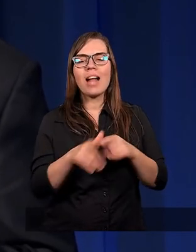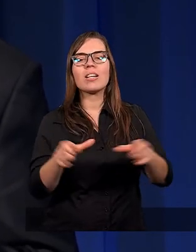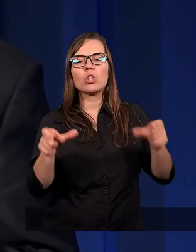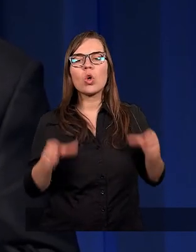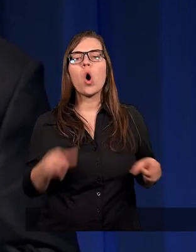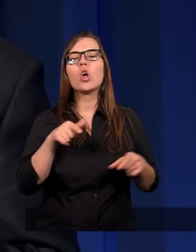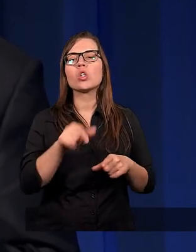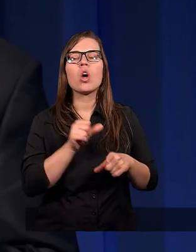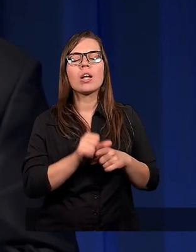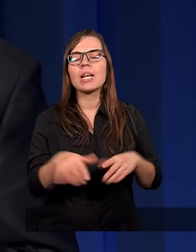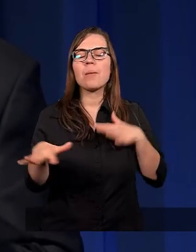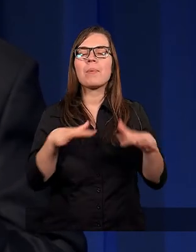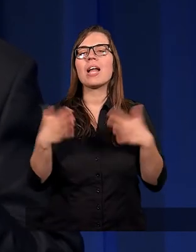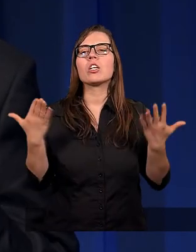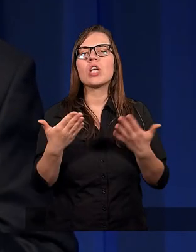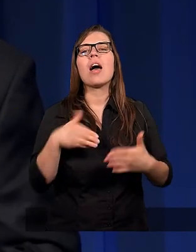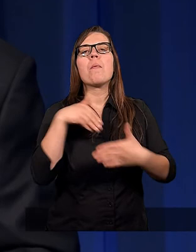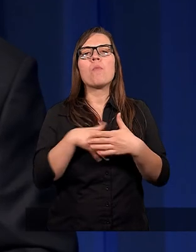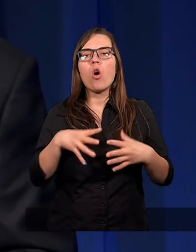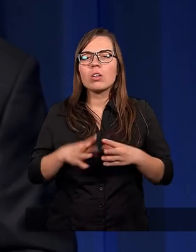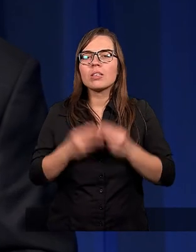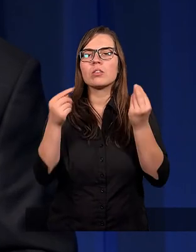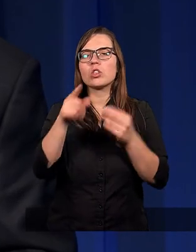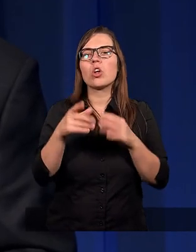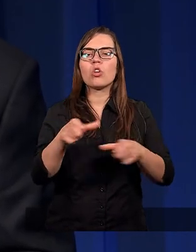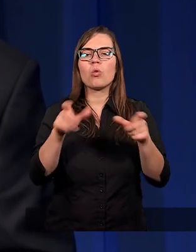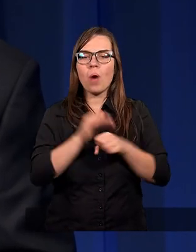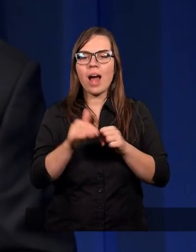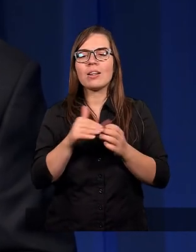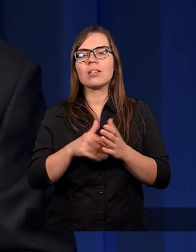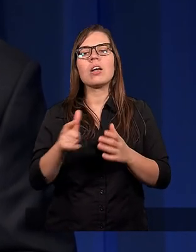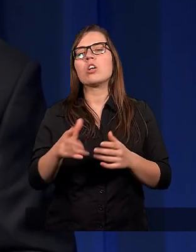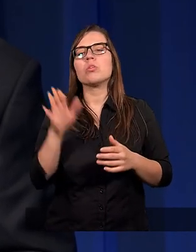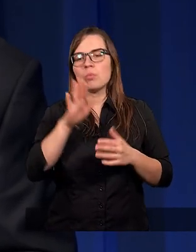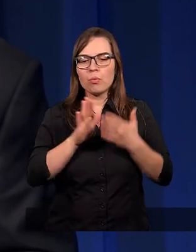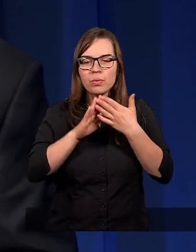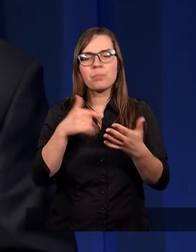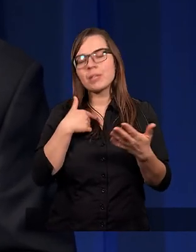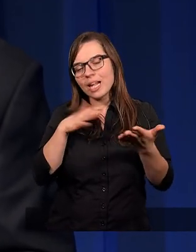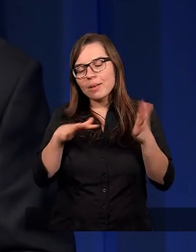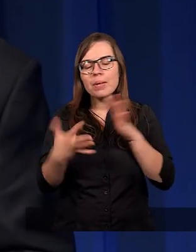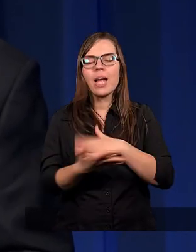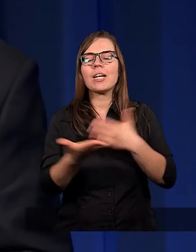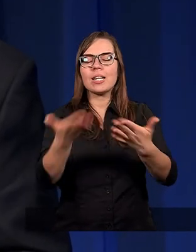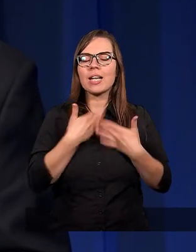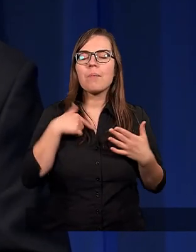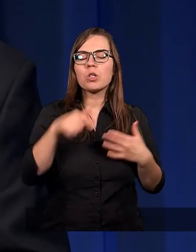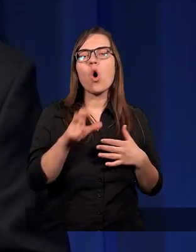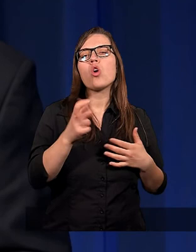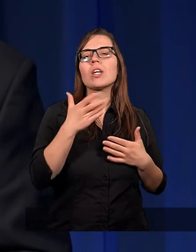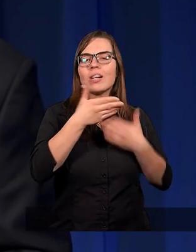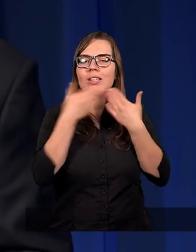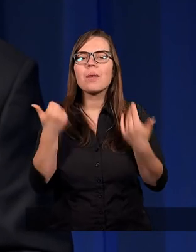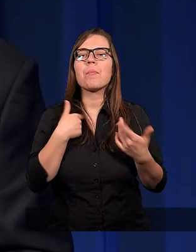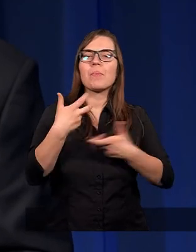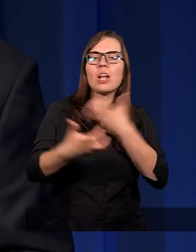jest to miejsce, gdzie dostępuję Bożej łaski. Czyli Bóg mi przebacza, Bóg mnie zmienia, daje mi to, czego nie mam,